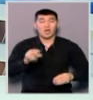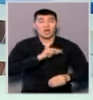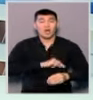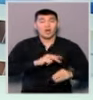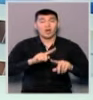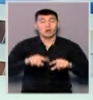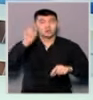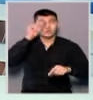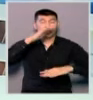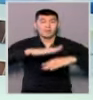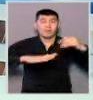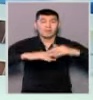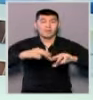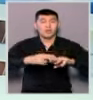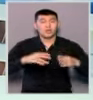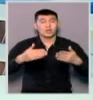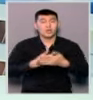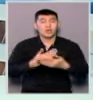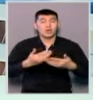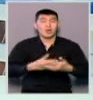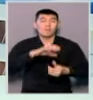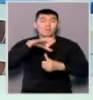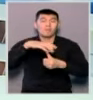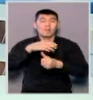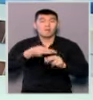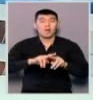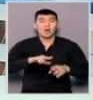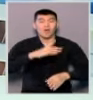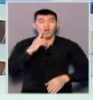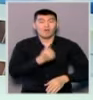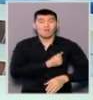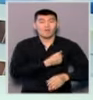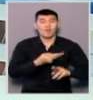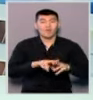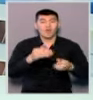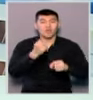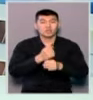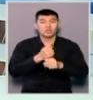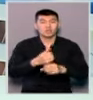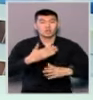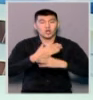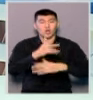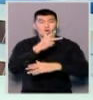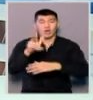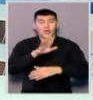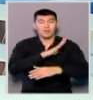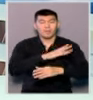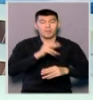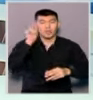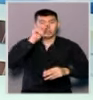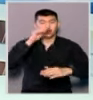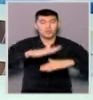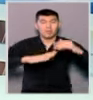департамента обучались практическим навыкам посадки и спуска с военного вертолета. Наша съемочная группа побывала на учениях,